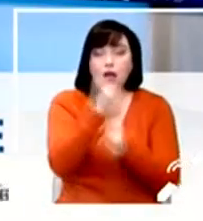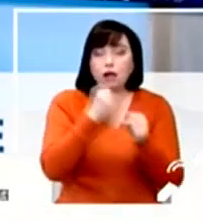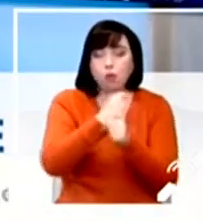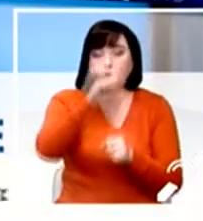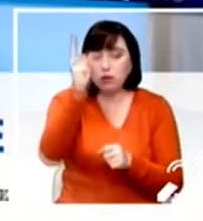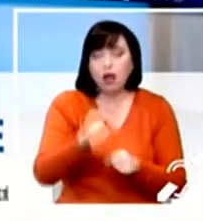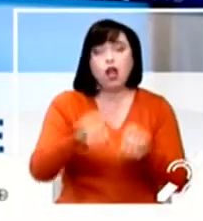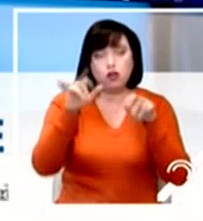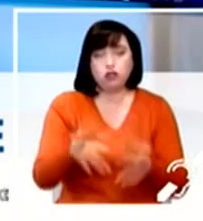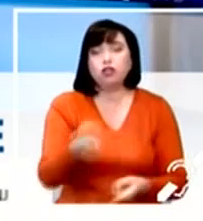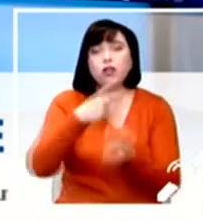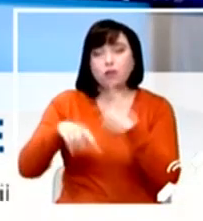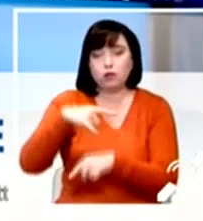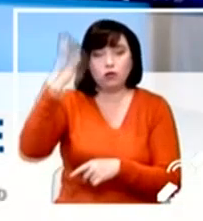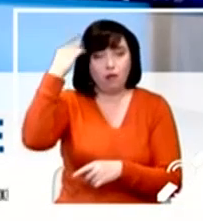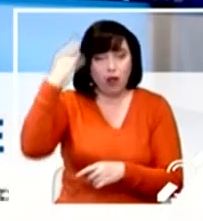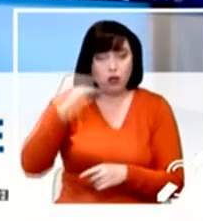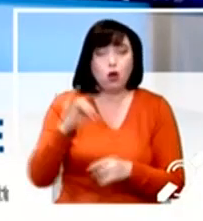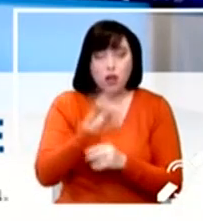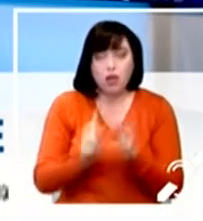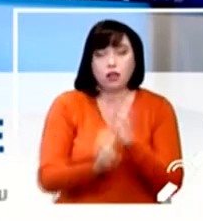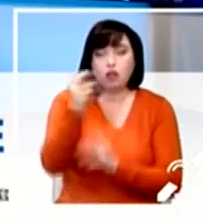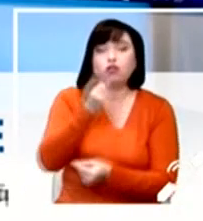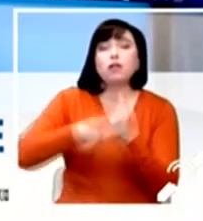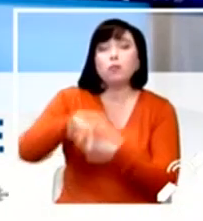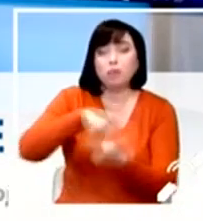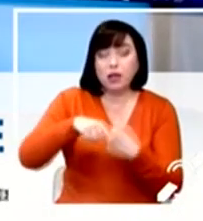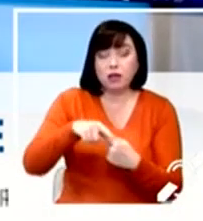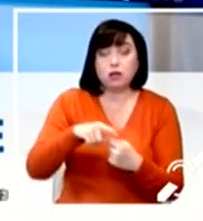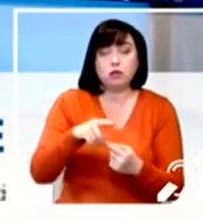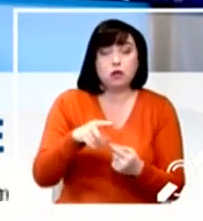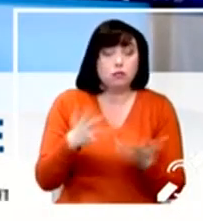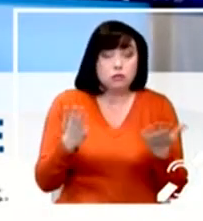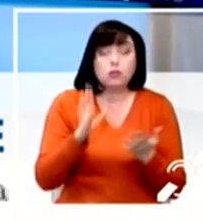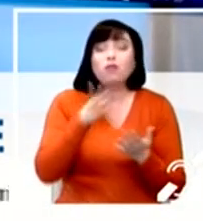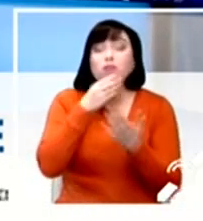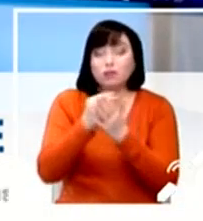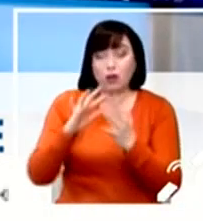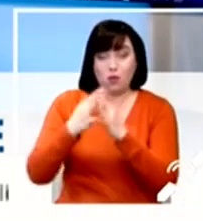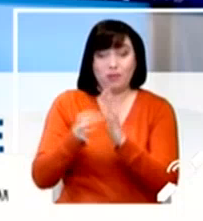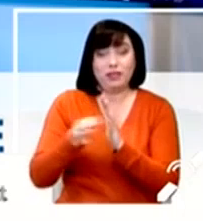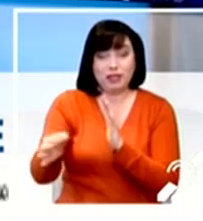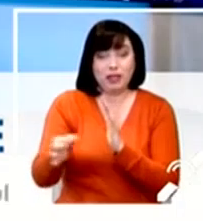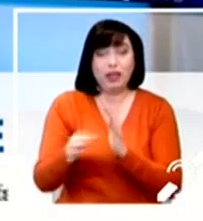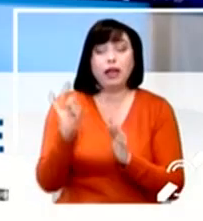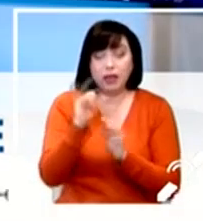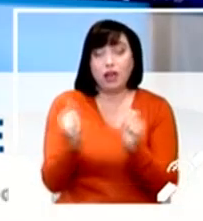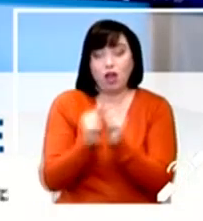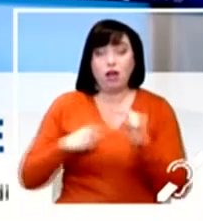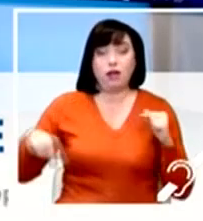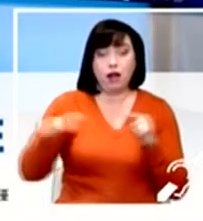în Italia, au decis să se întoarcă în Republica Moldova și să pună pe roate o afacere cum nu mai e în localitatea lor de Baștină și